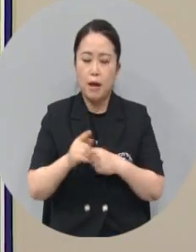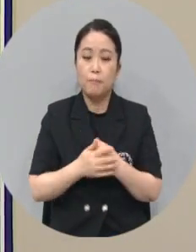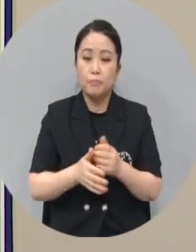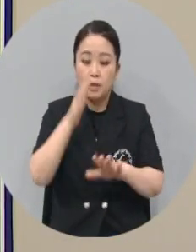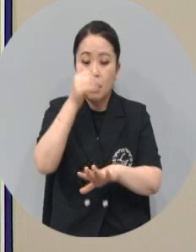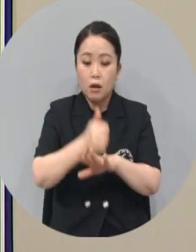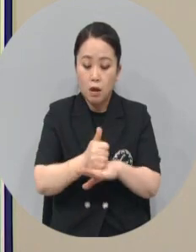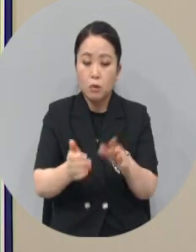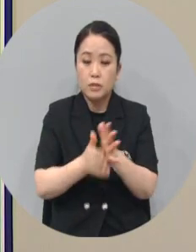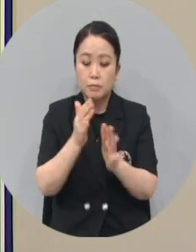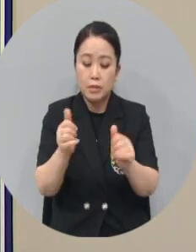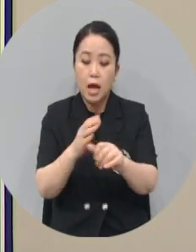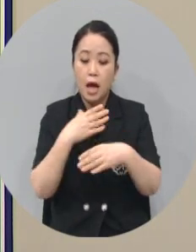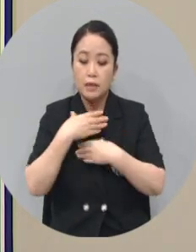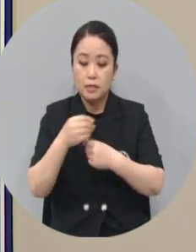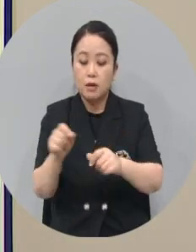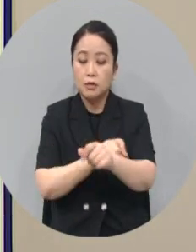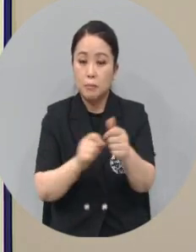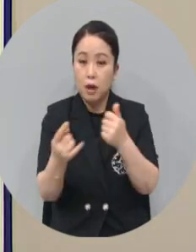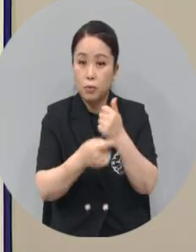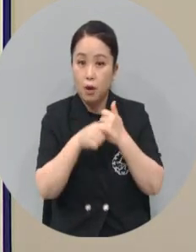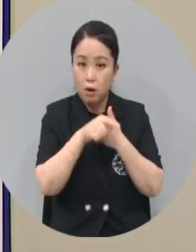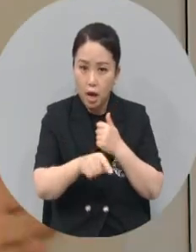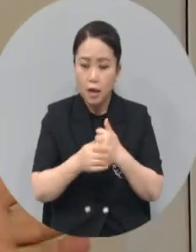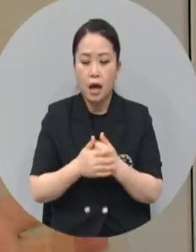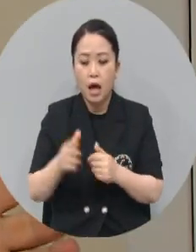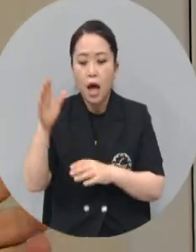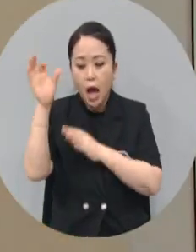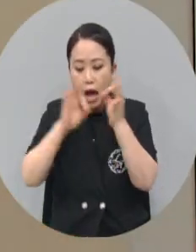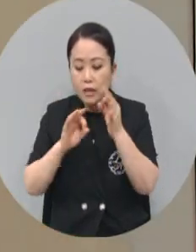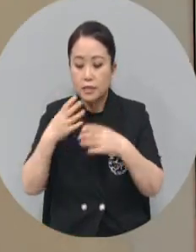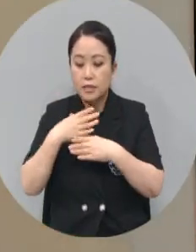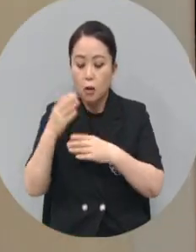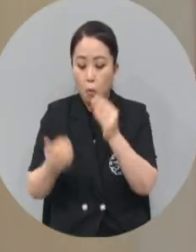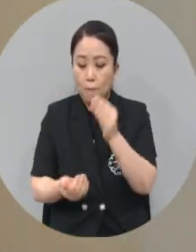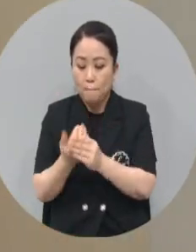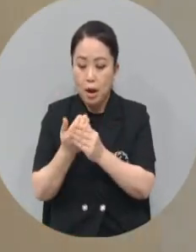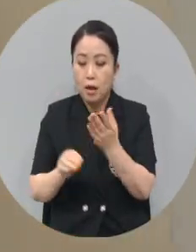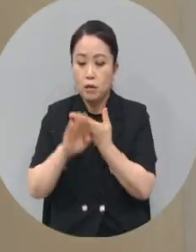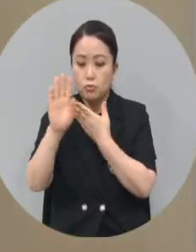시민안전특위가 각종 안전사고 뒤 부랴부랴 사후 대책을 마련하는